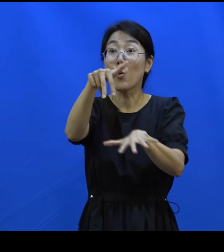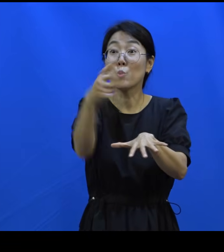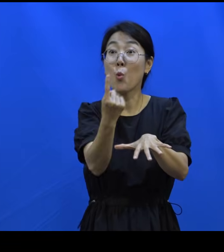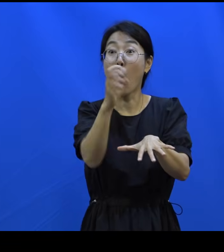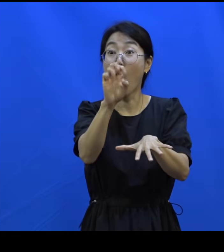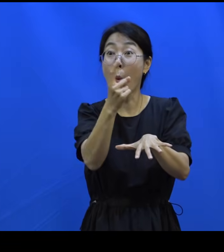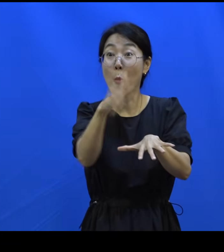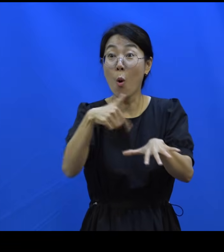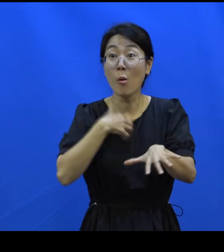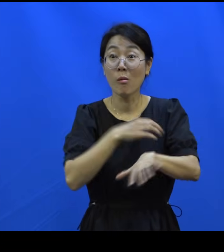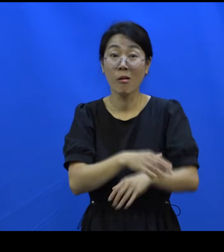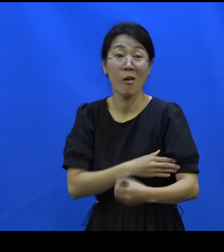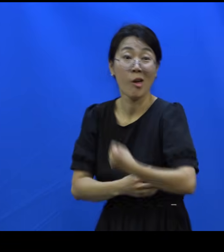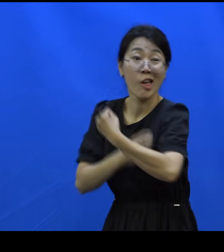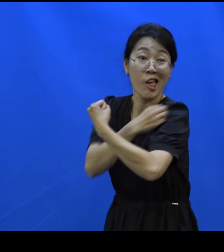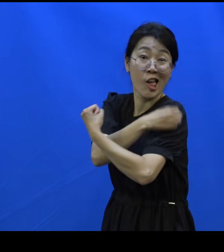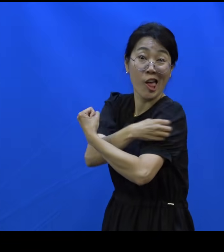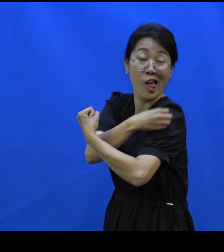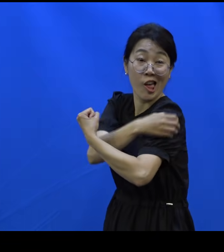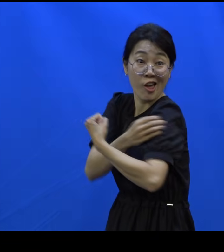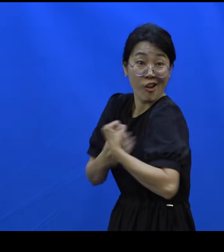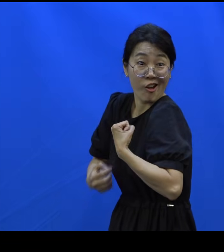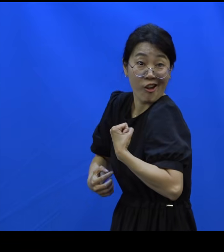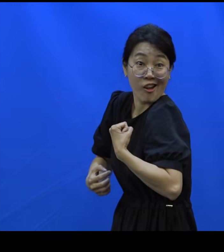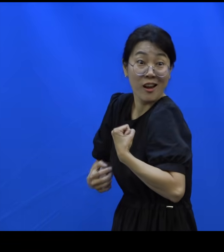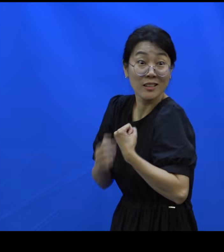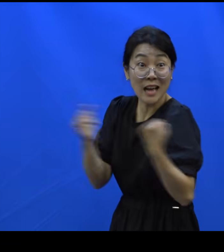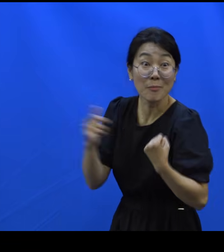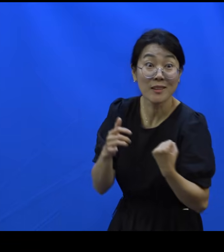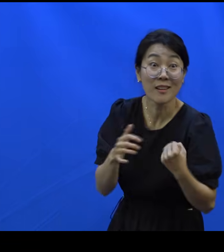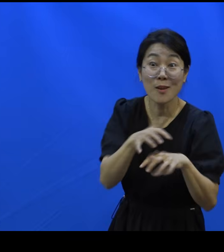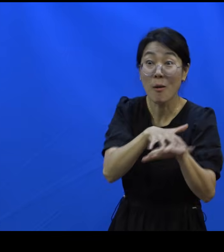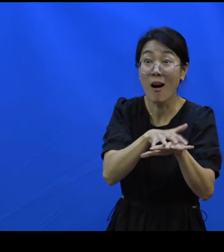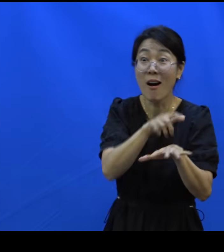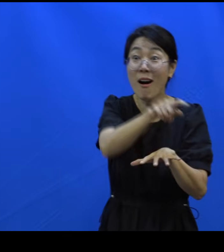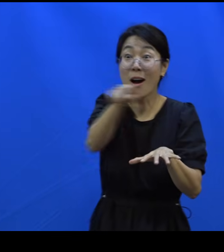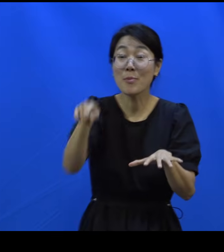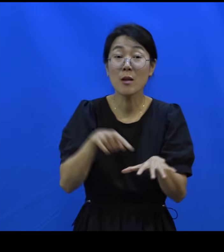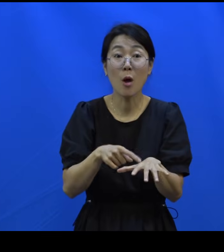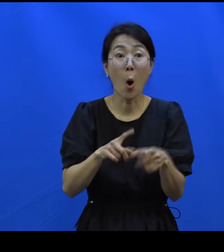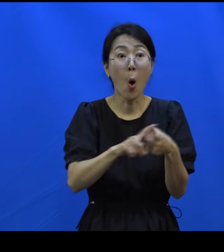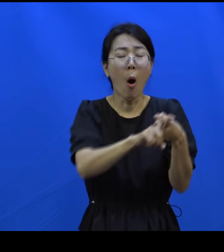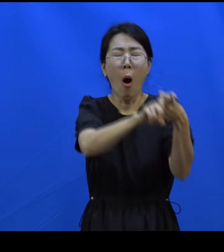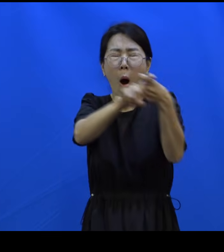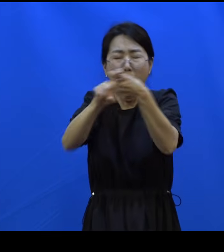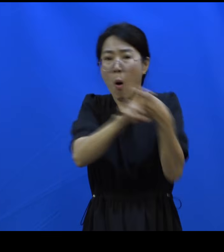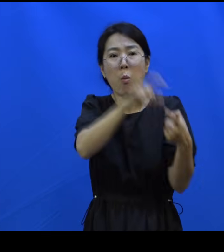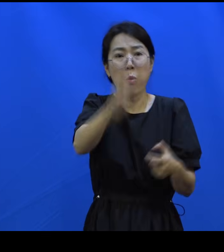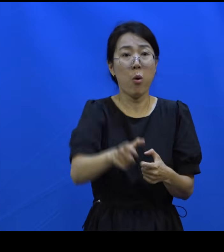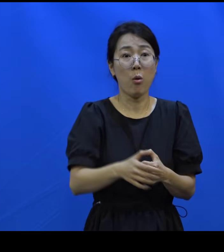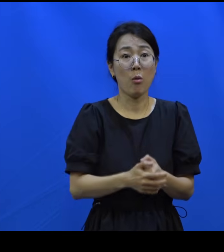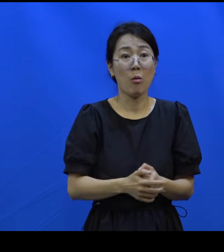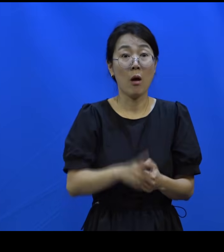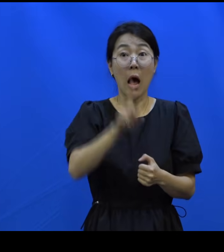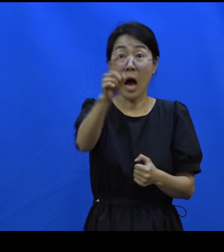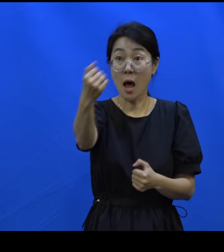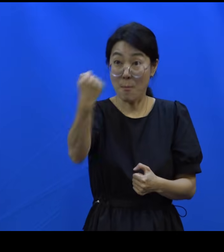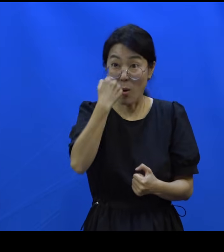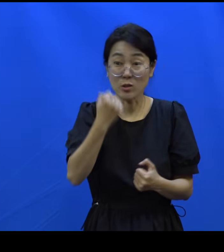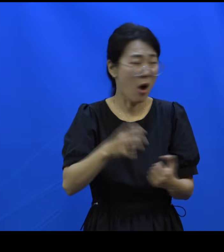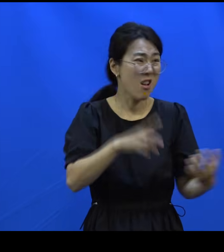의리가 대단해요. 형제애가 있습니다. 서로 울타리가 되어줍니다. 단합 대단합니다. 서로 사랑합니다. 여러분,